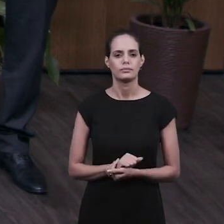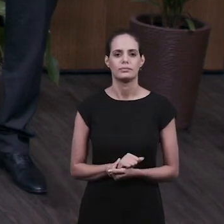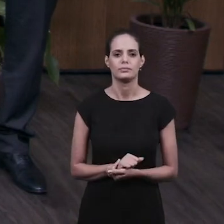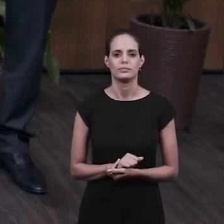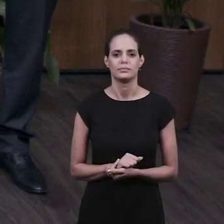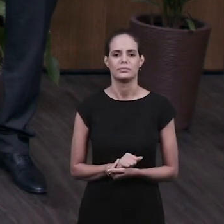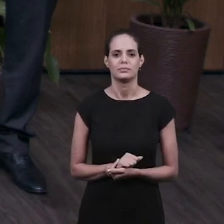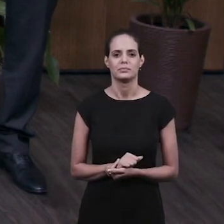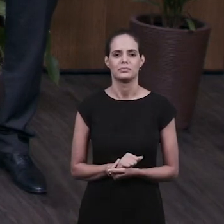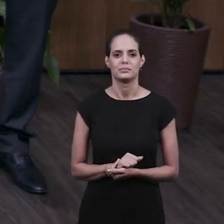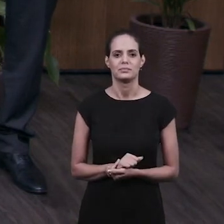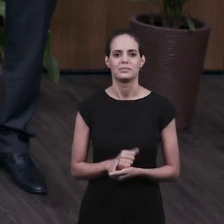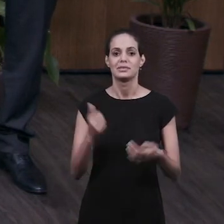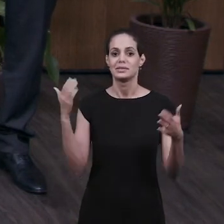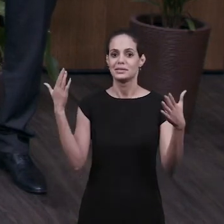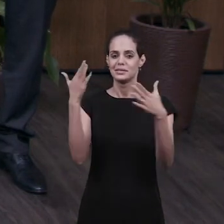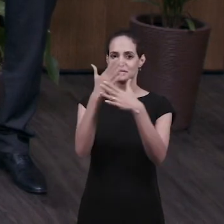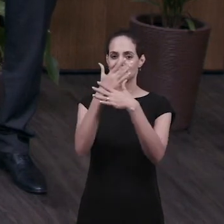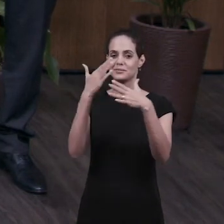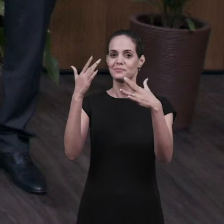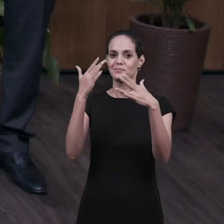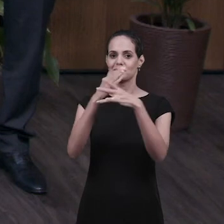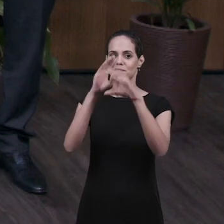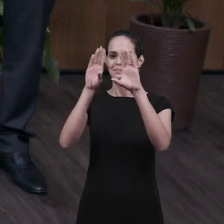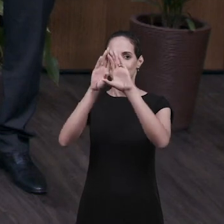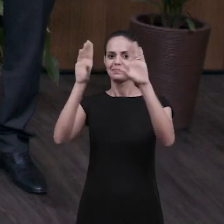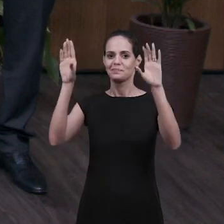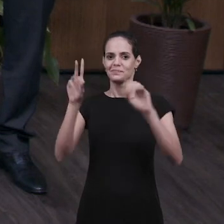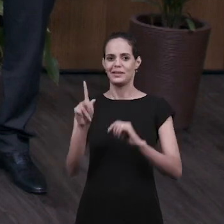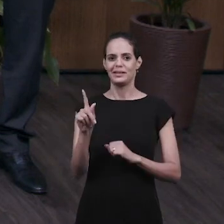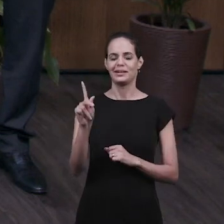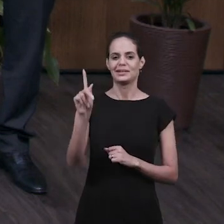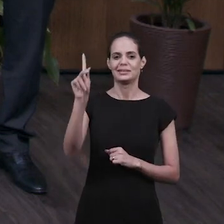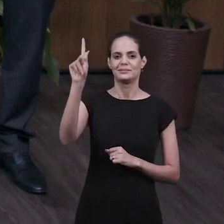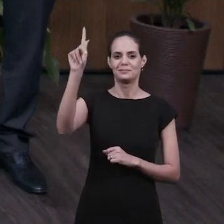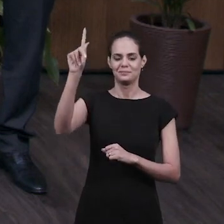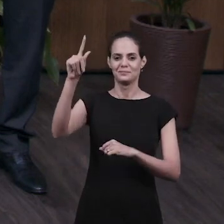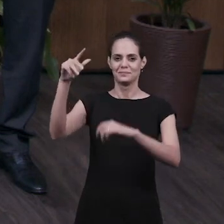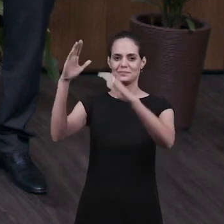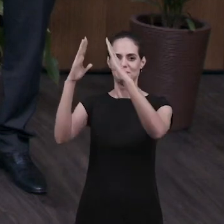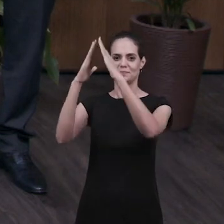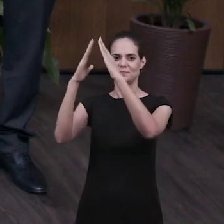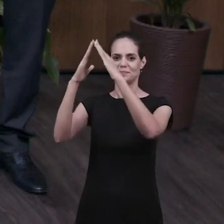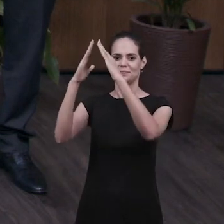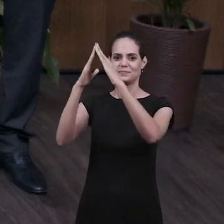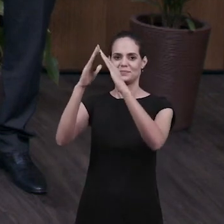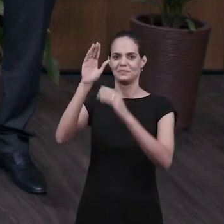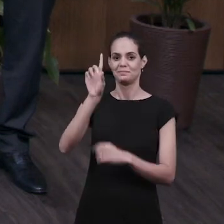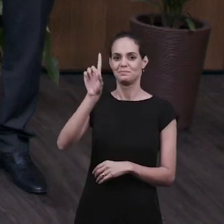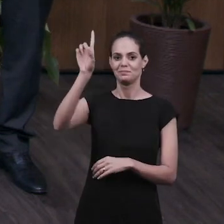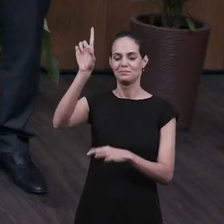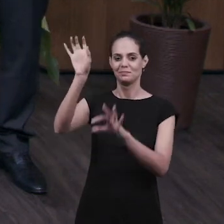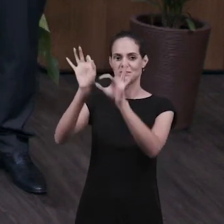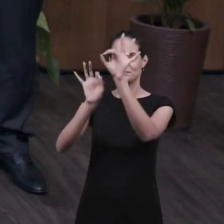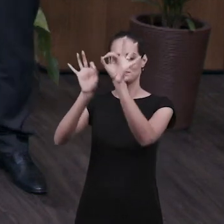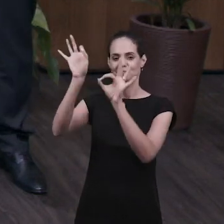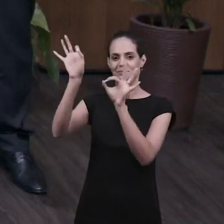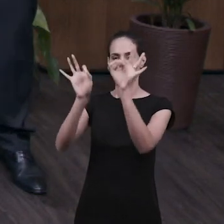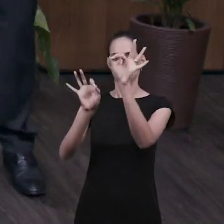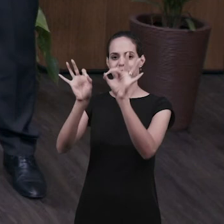C'est la Jérusalem céleste, les cieux, l'habitation de Dieu préparée pour